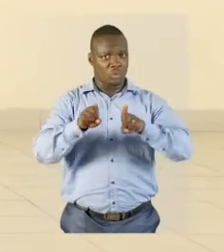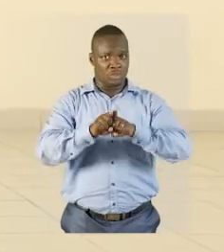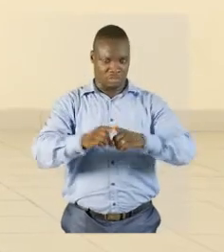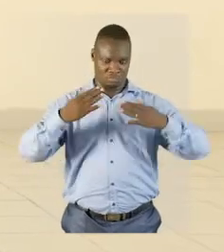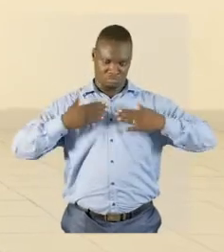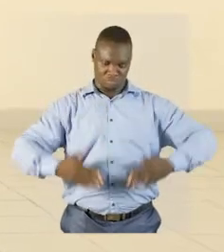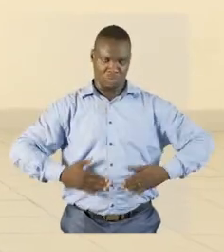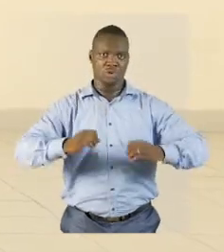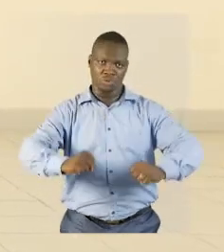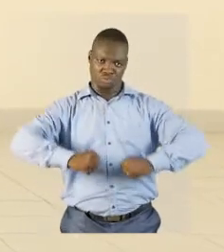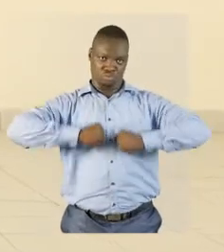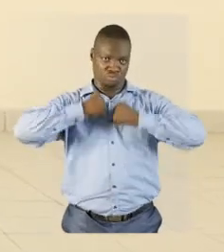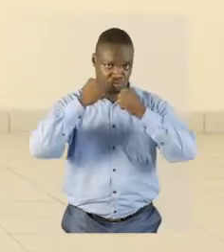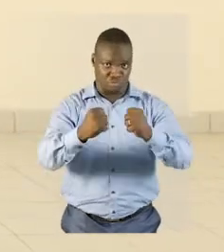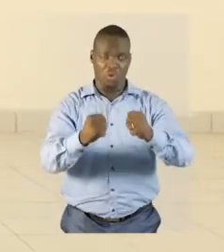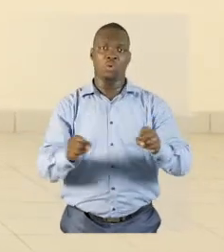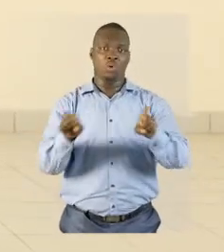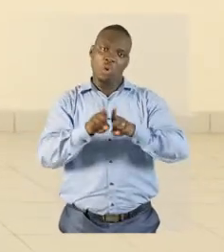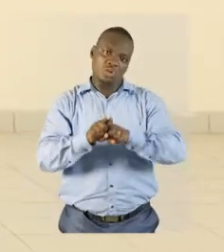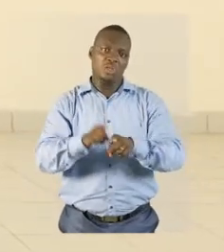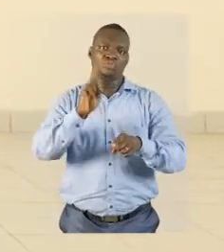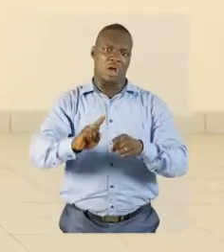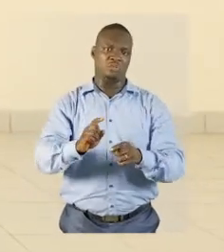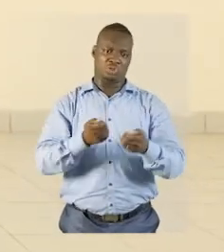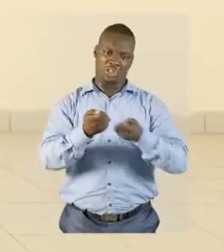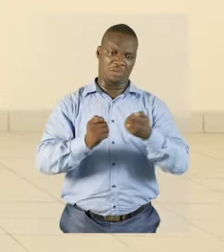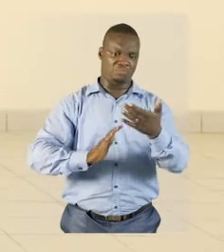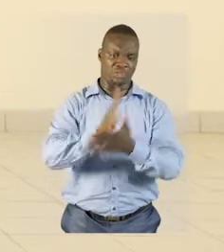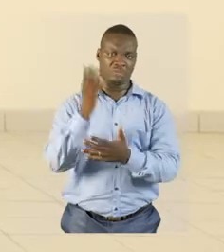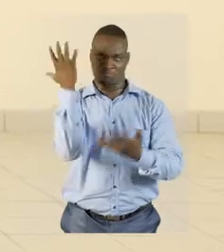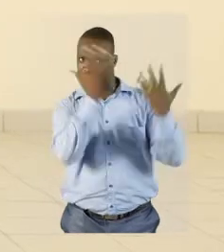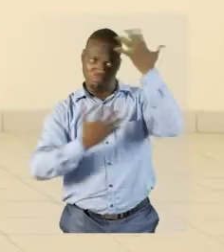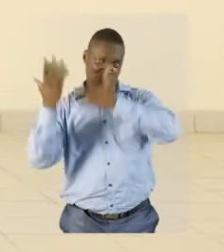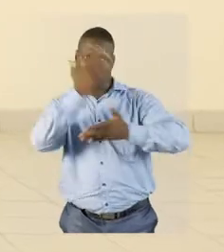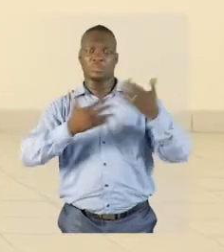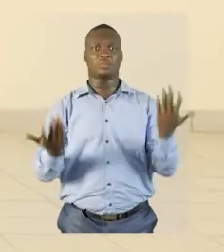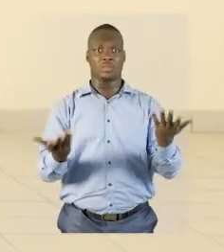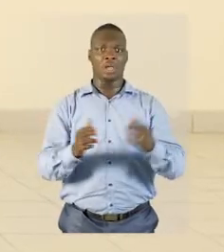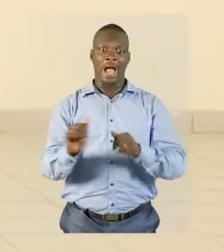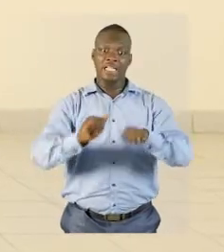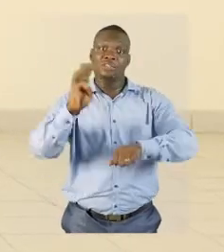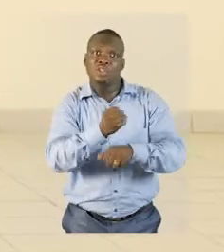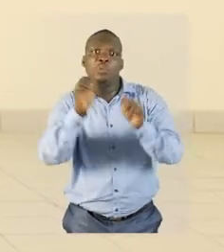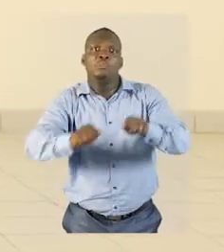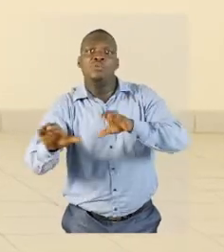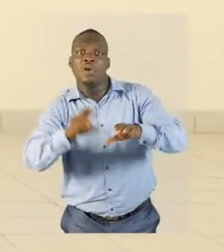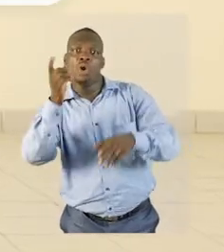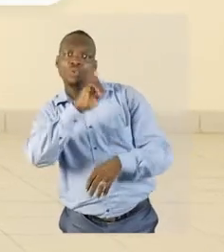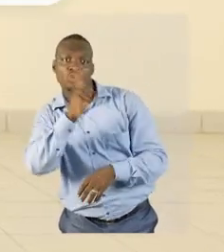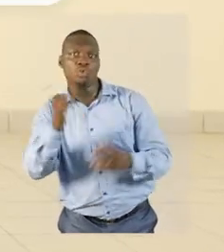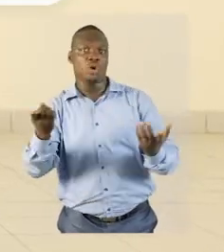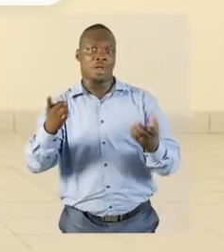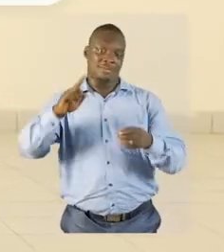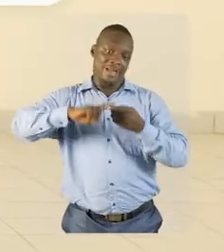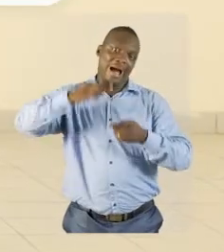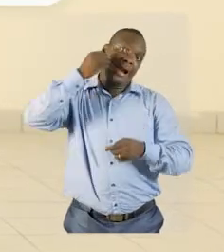améliorer la gestion du stress. N'oubliez pas, on a le salon, la terrasse, la cour, le jardin pour